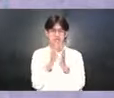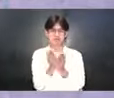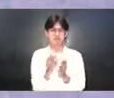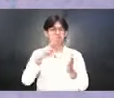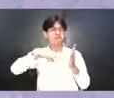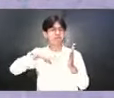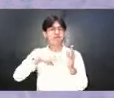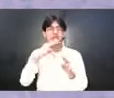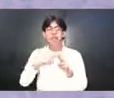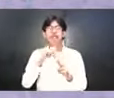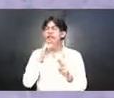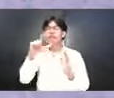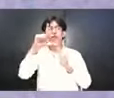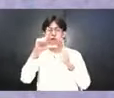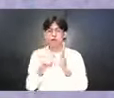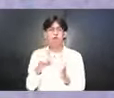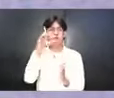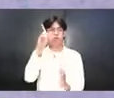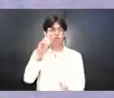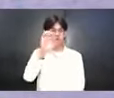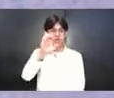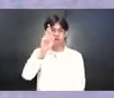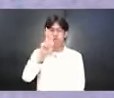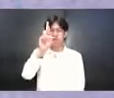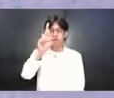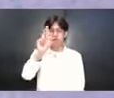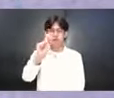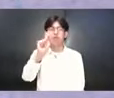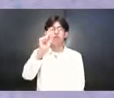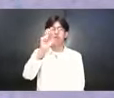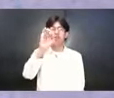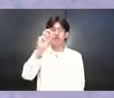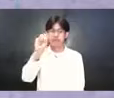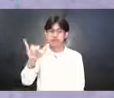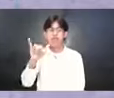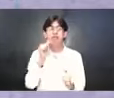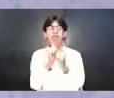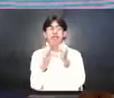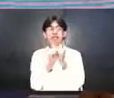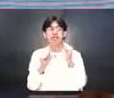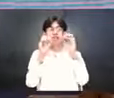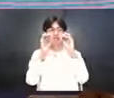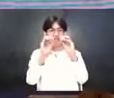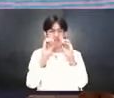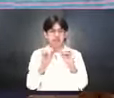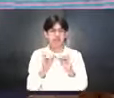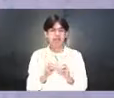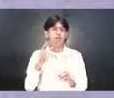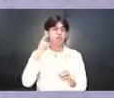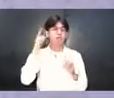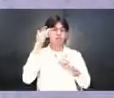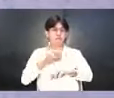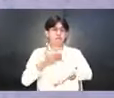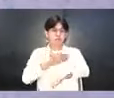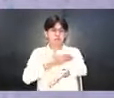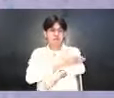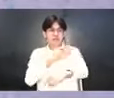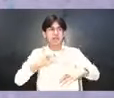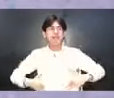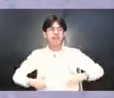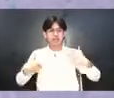hindi laws. Teaching. Tinuturuan. Para ano? Ikabuti ng ating buhay. Why is